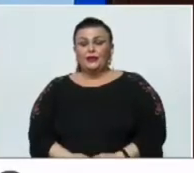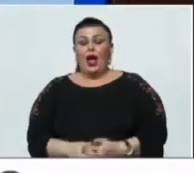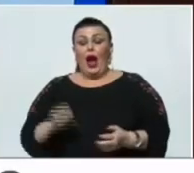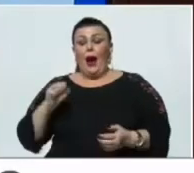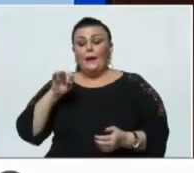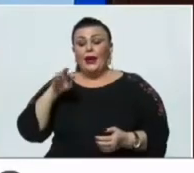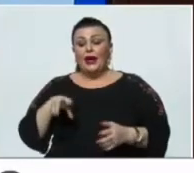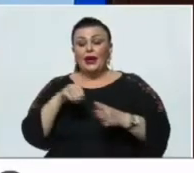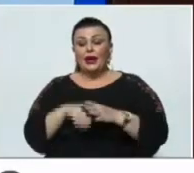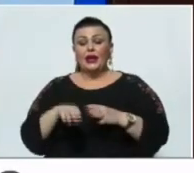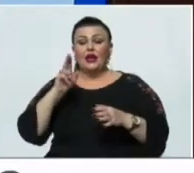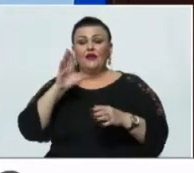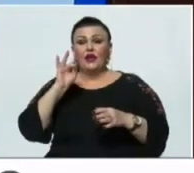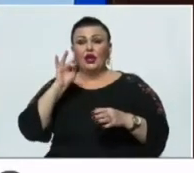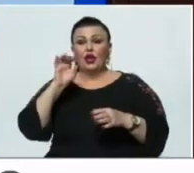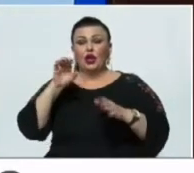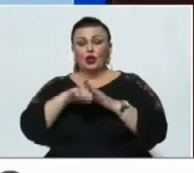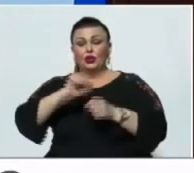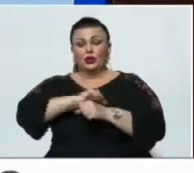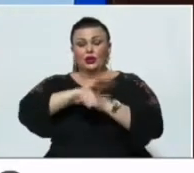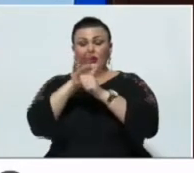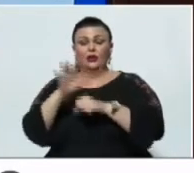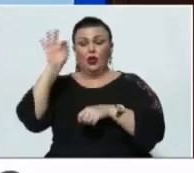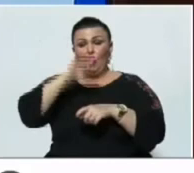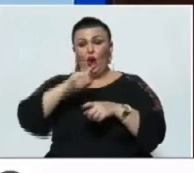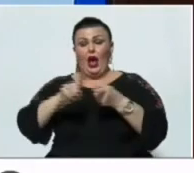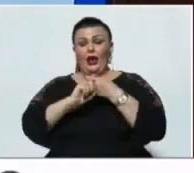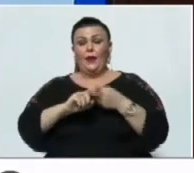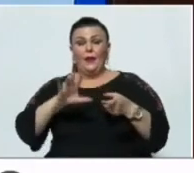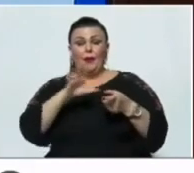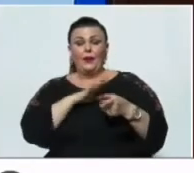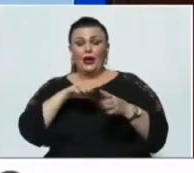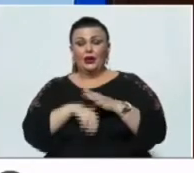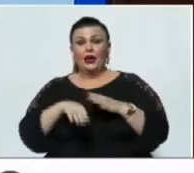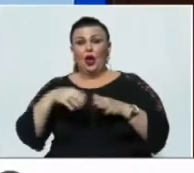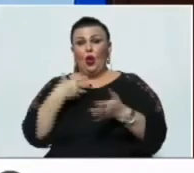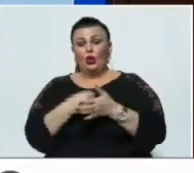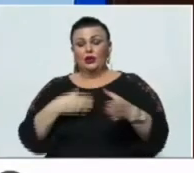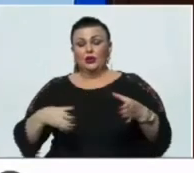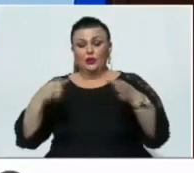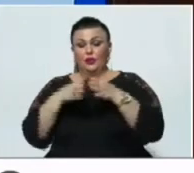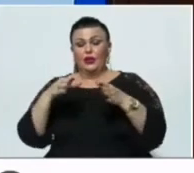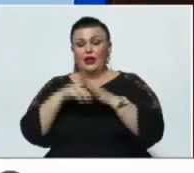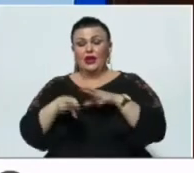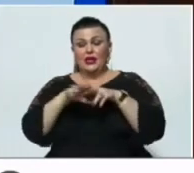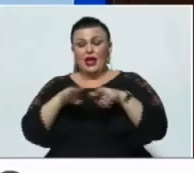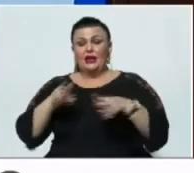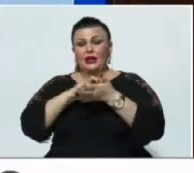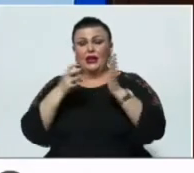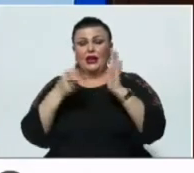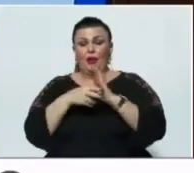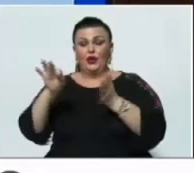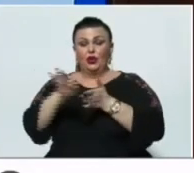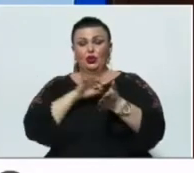Aprel ayından etibarən koronavirus pandemiyası ilə əlaqədar olaraq Miqrasiya Könüllüsü İctimai Birliyi ölkədə fəaliyyət göstərən Nazirlər Kabineti yanında